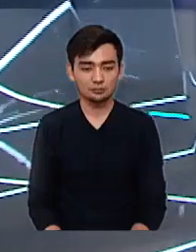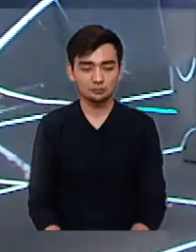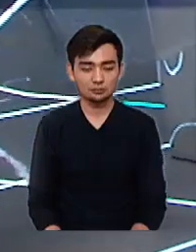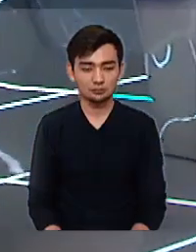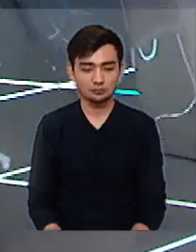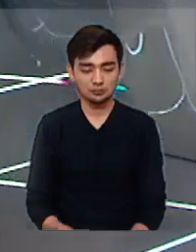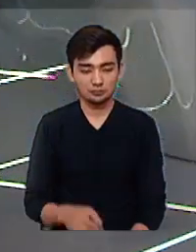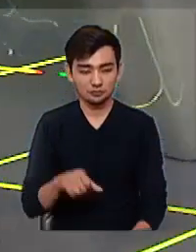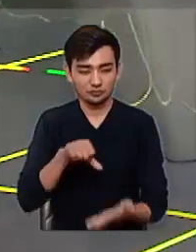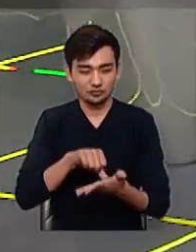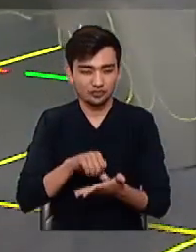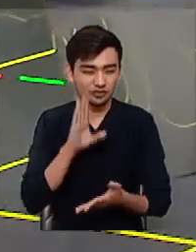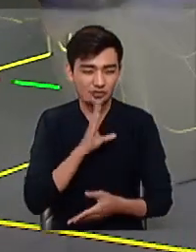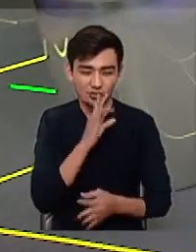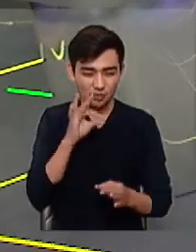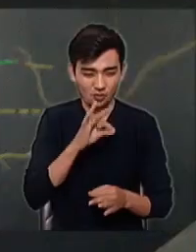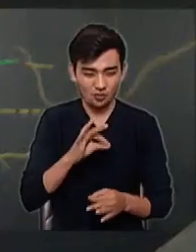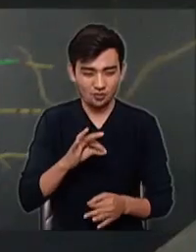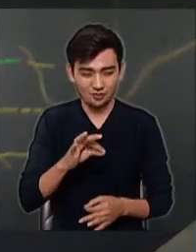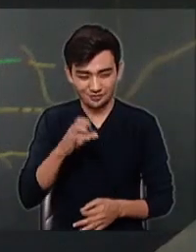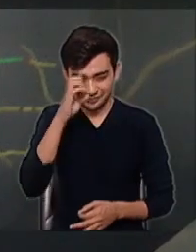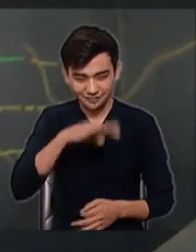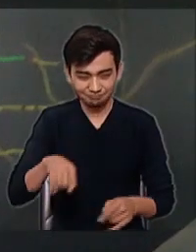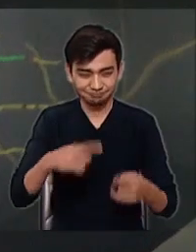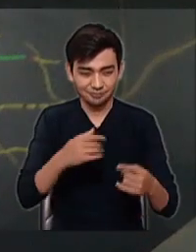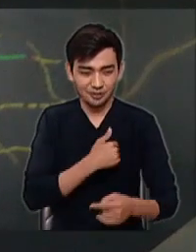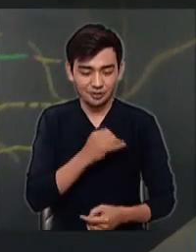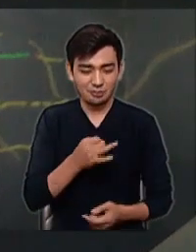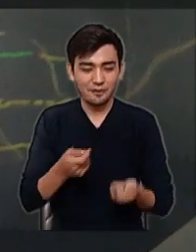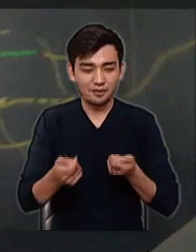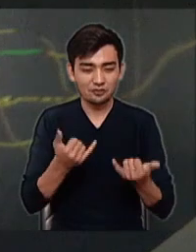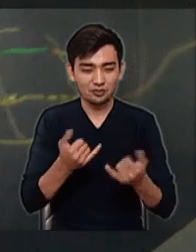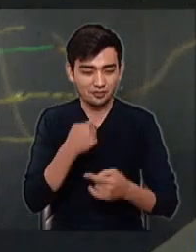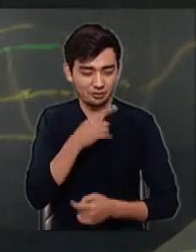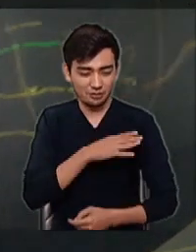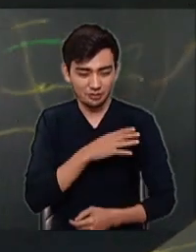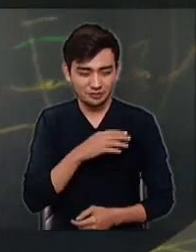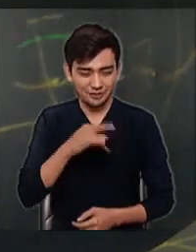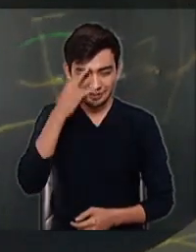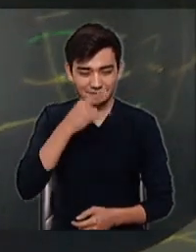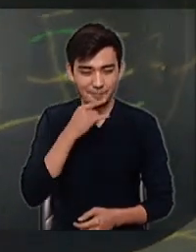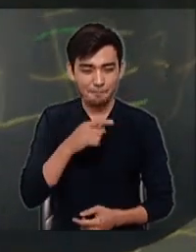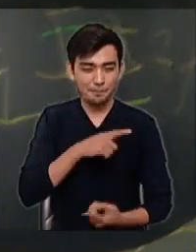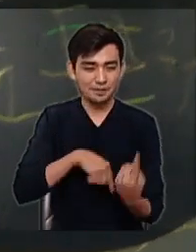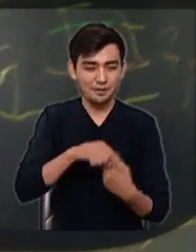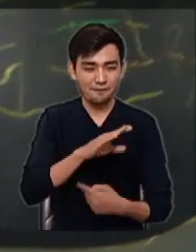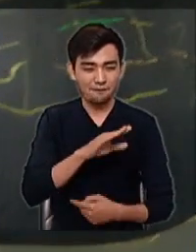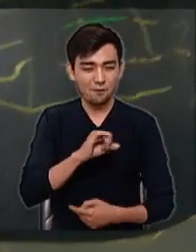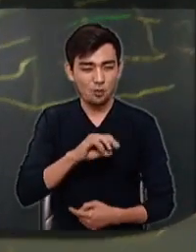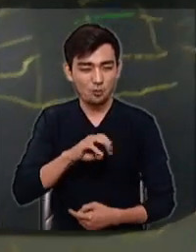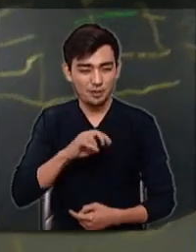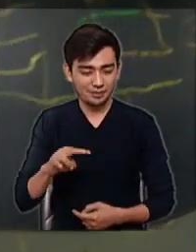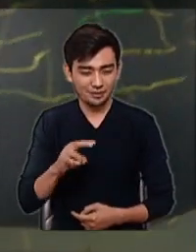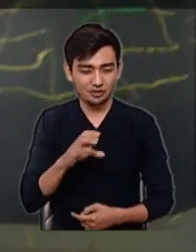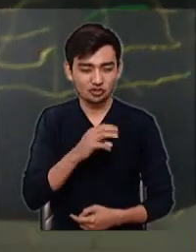а роли женщин в развитии страны говорили сегодня в правительстве к примеру Казахстан По числу бизнесвумен опережает США Россию